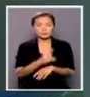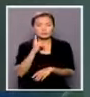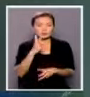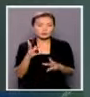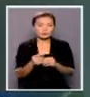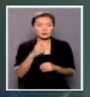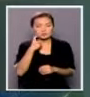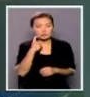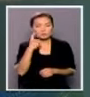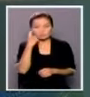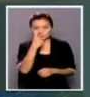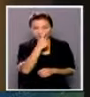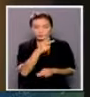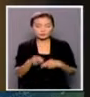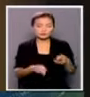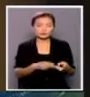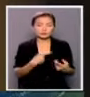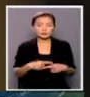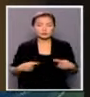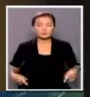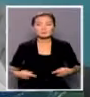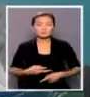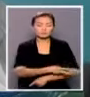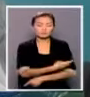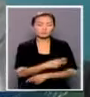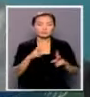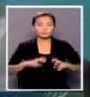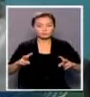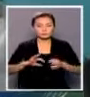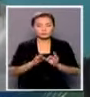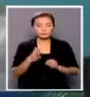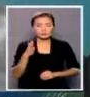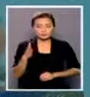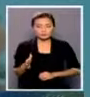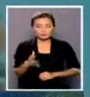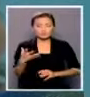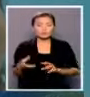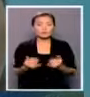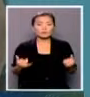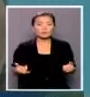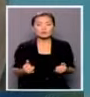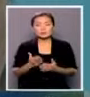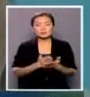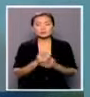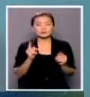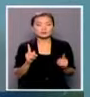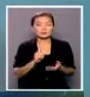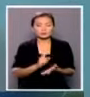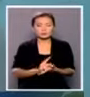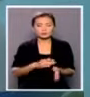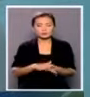жасөспірімдер стоматолог, хирург, терапевт, окулист сынды ақ халатты абзал жандардың жіті назарында болады. Бүгінде елге қызмет абыройлы міндет